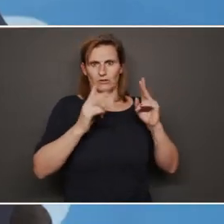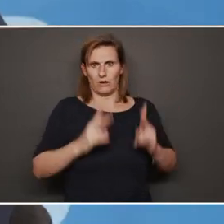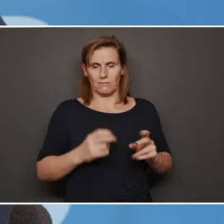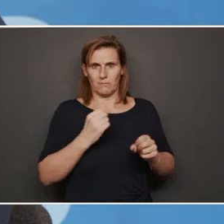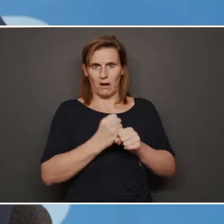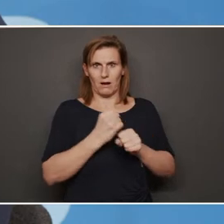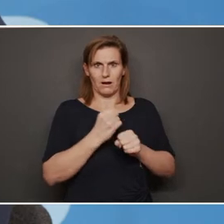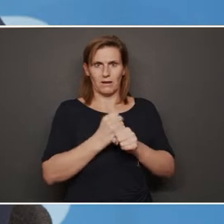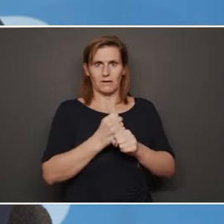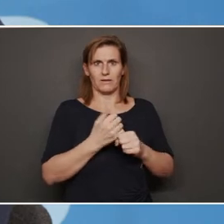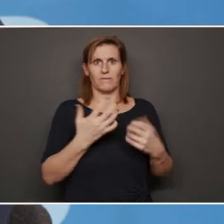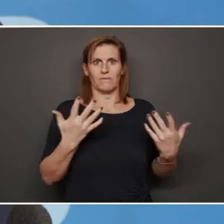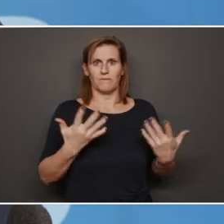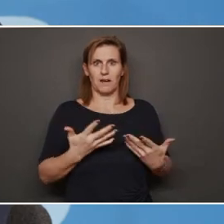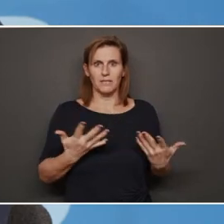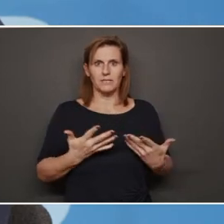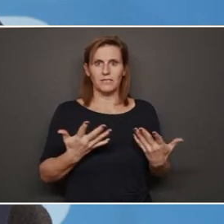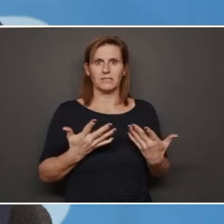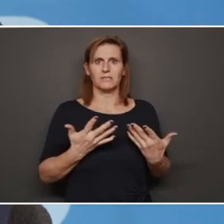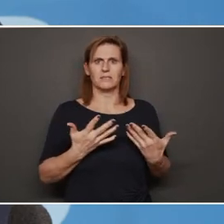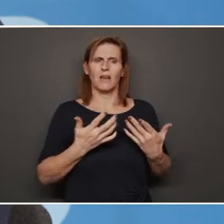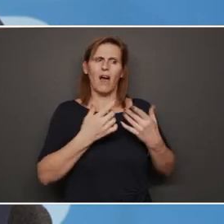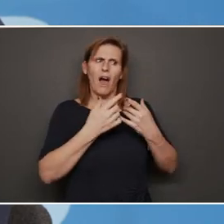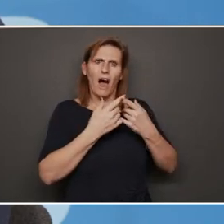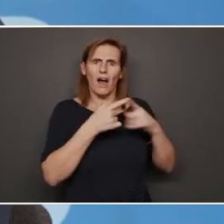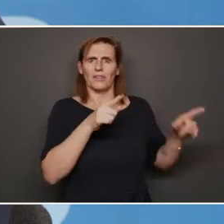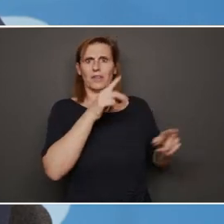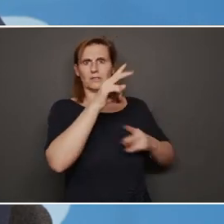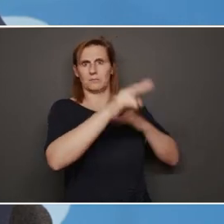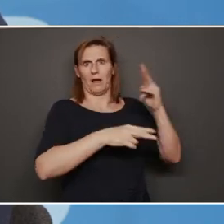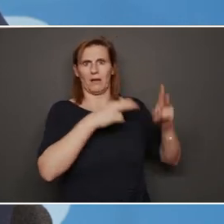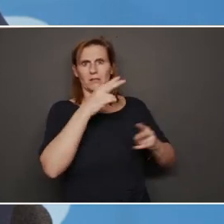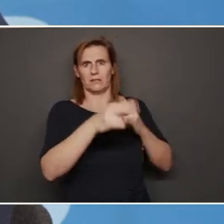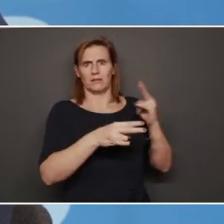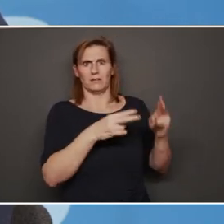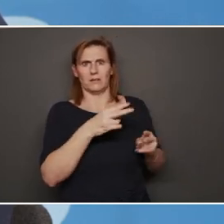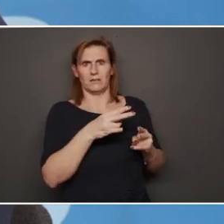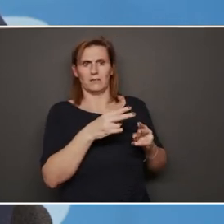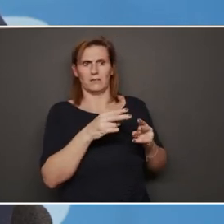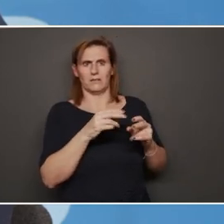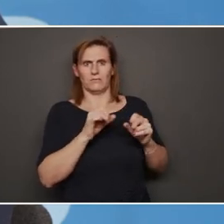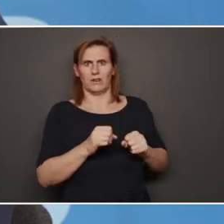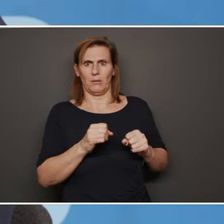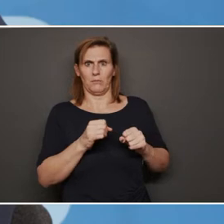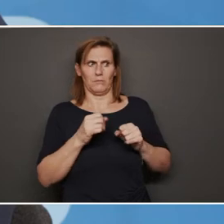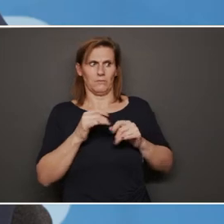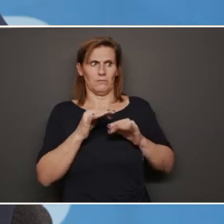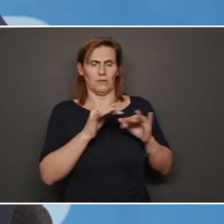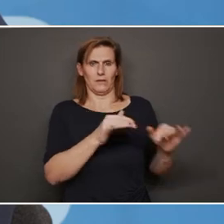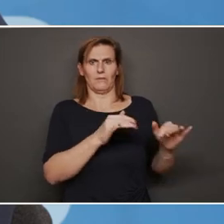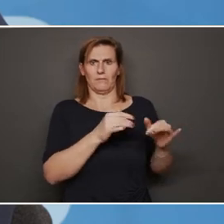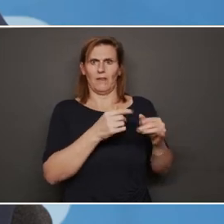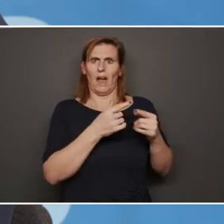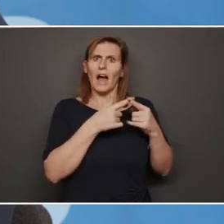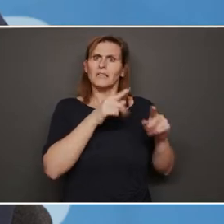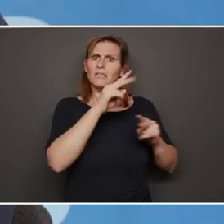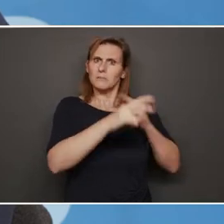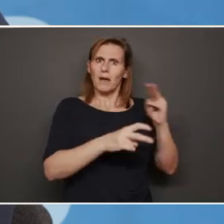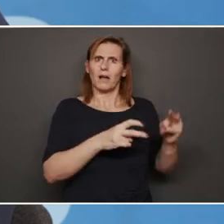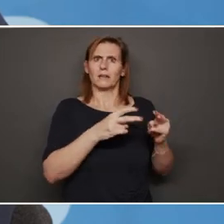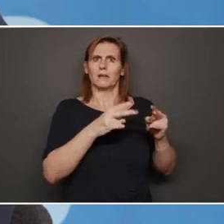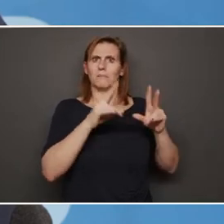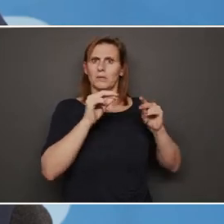kann, ihn ganz anders zu behandeln, weil das Andersbehandeln wirkt dazu, dass man ihn ausgrenzt. Und genau das wollen wir